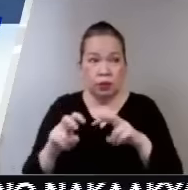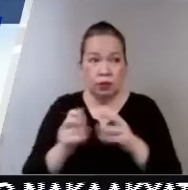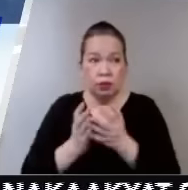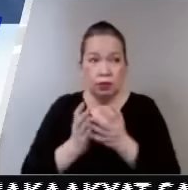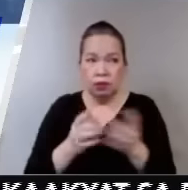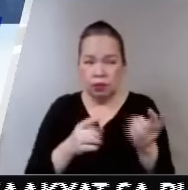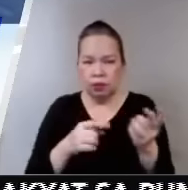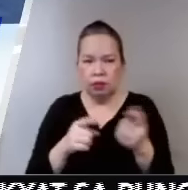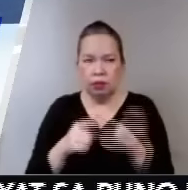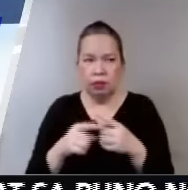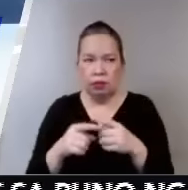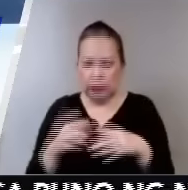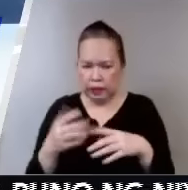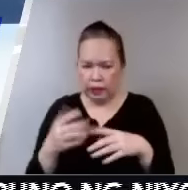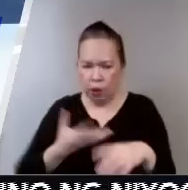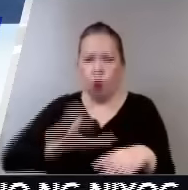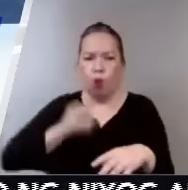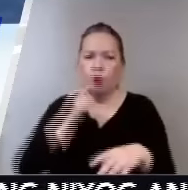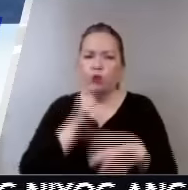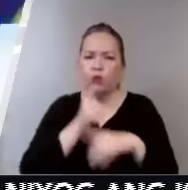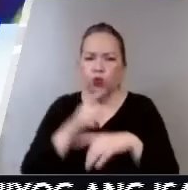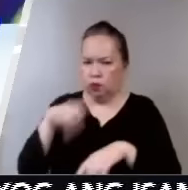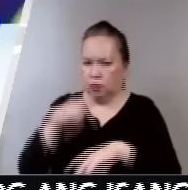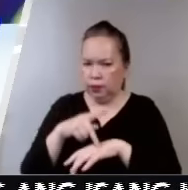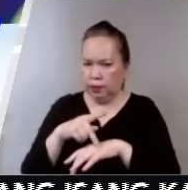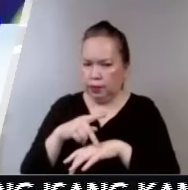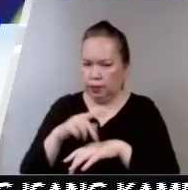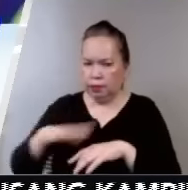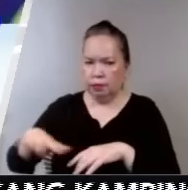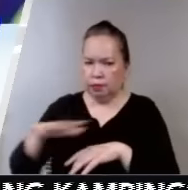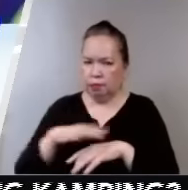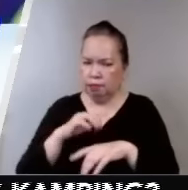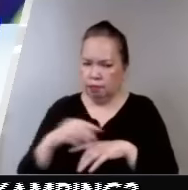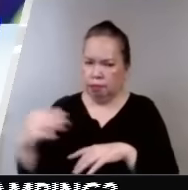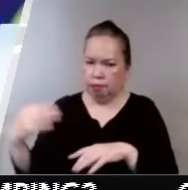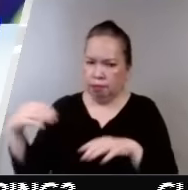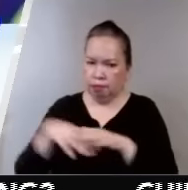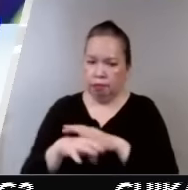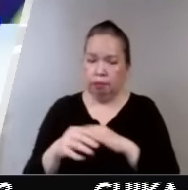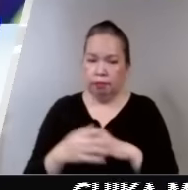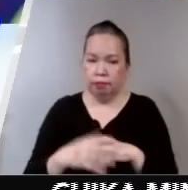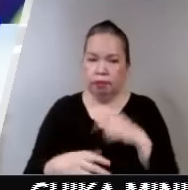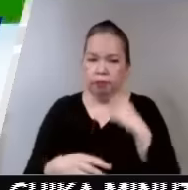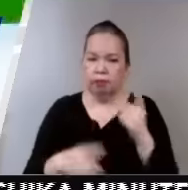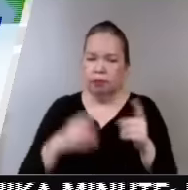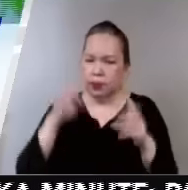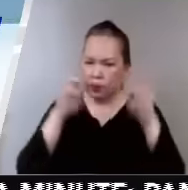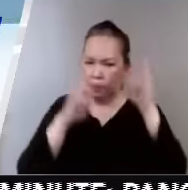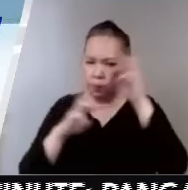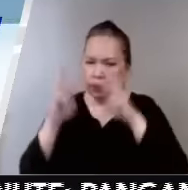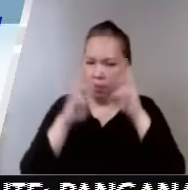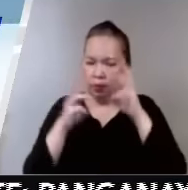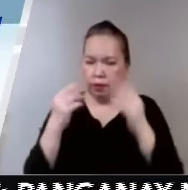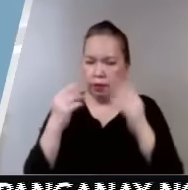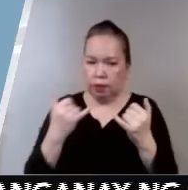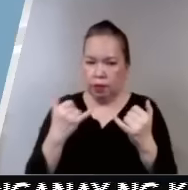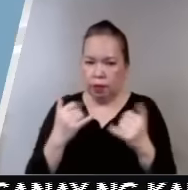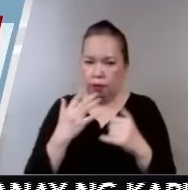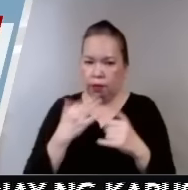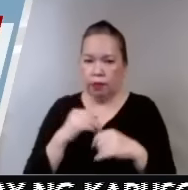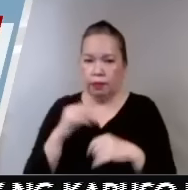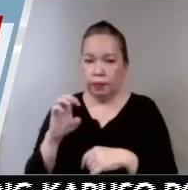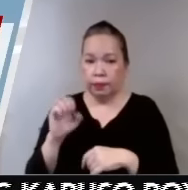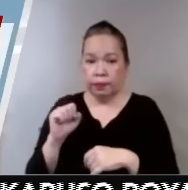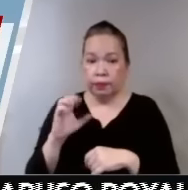sa Exclusive Economic Zone ng Pilipinas. It is very alarming because Escoda Shoal is